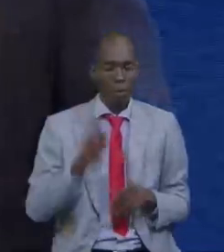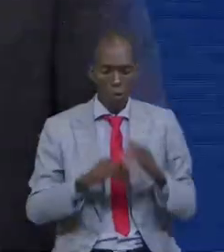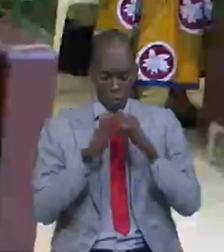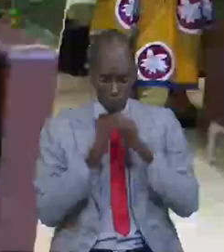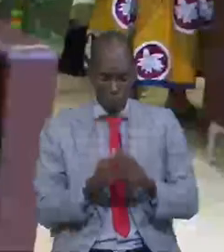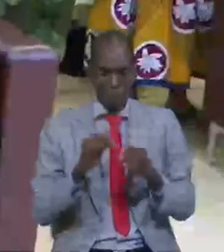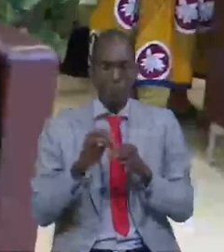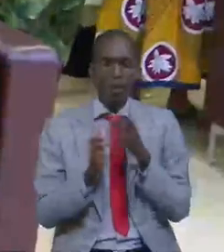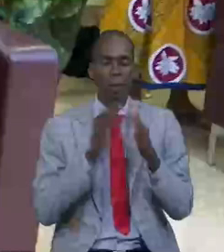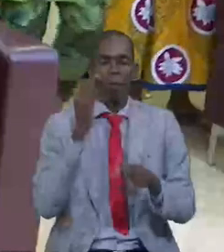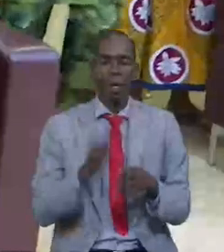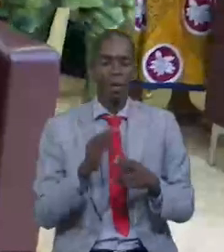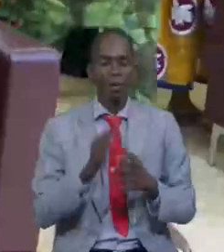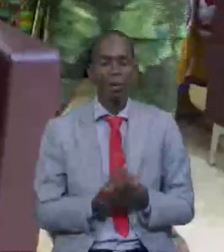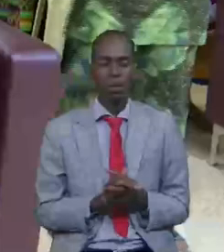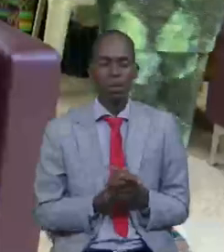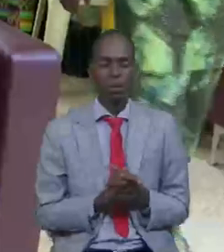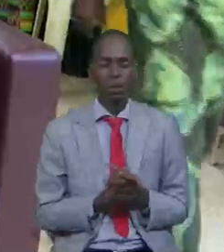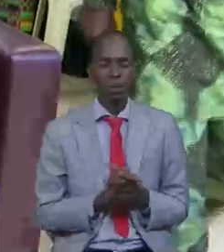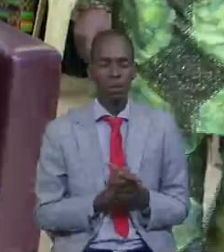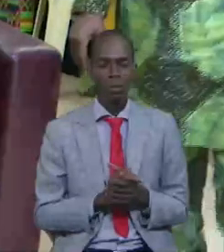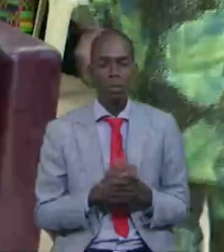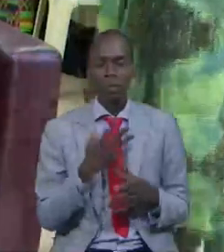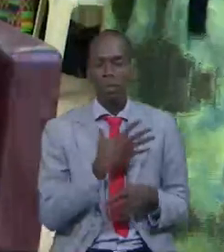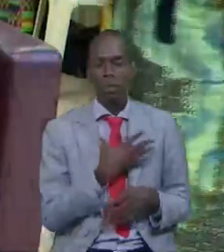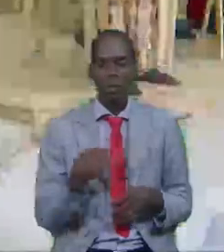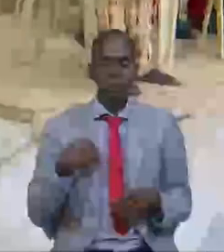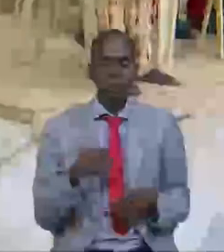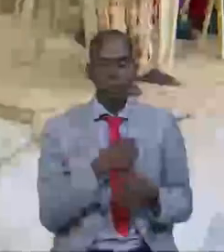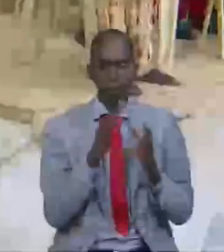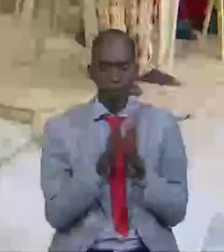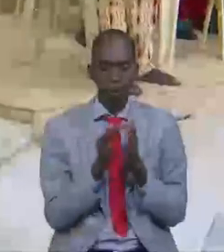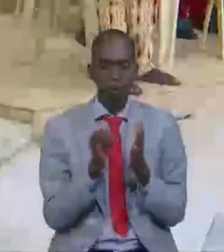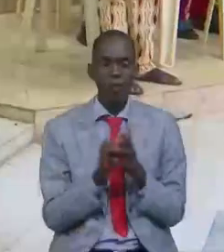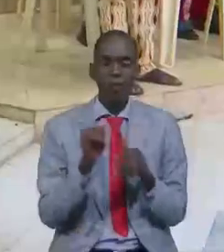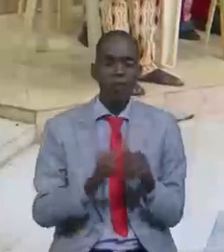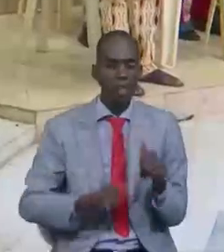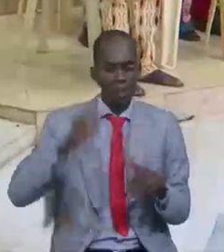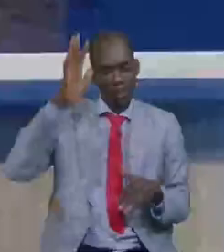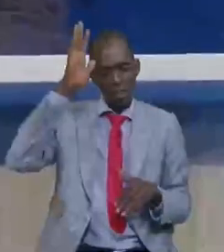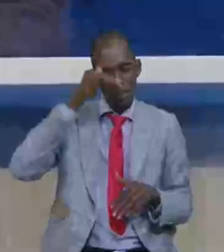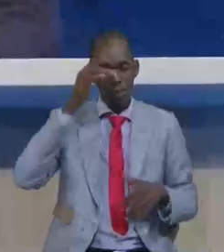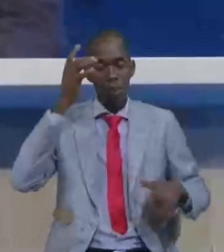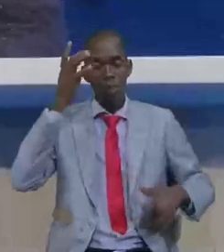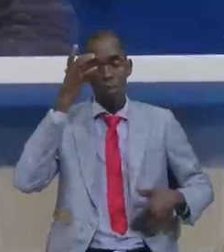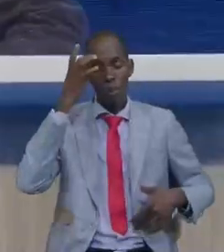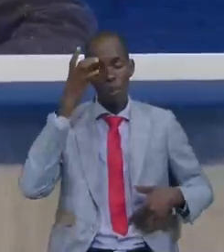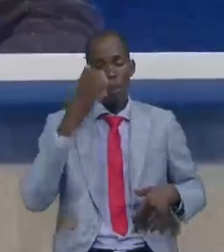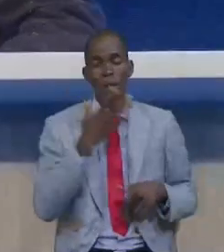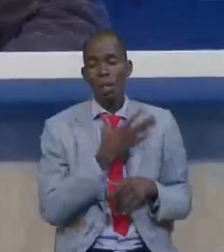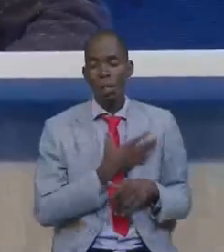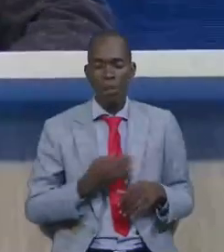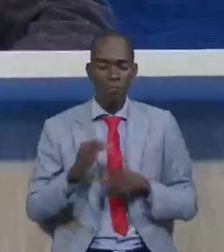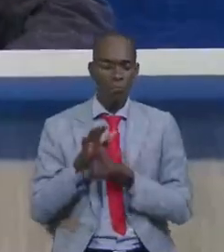Jésus. Et nous prions que toute maladie incurable et toute oppression,